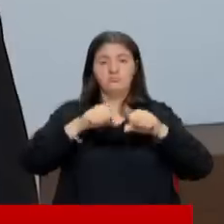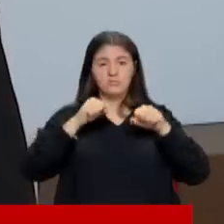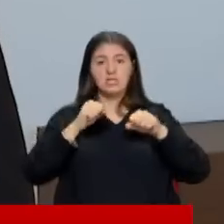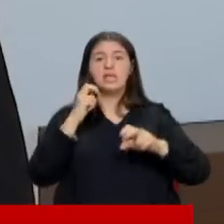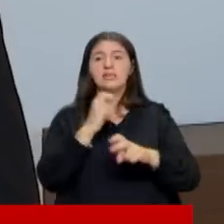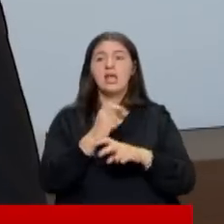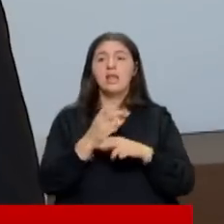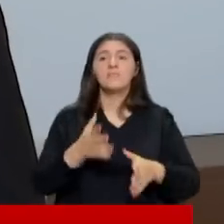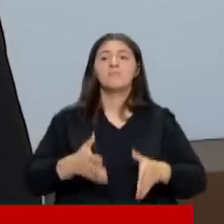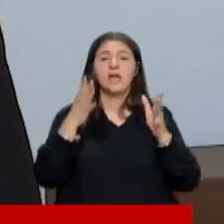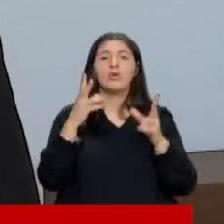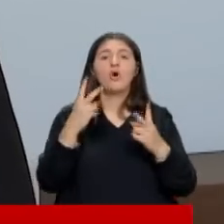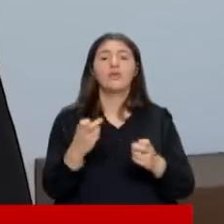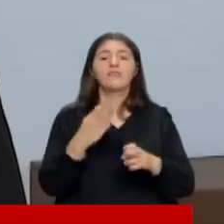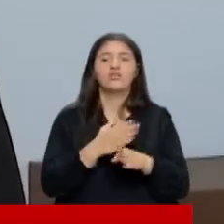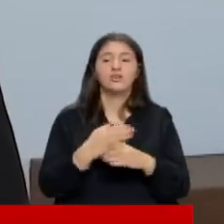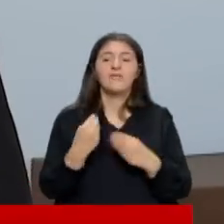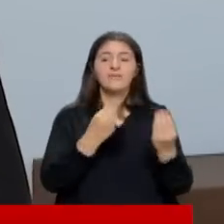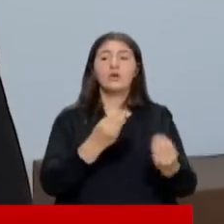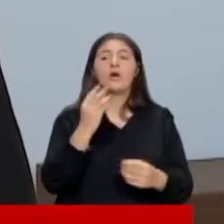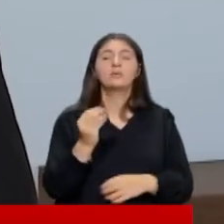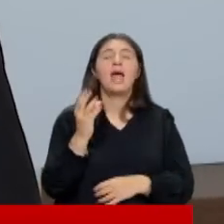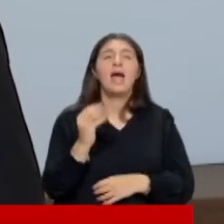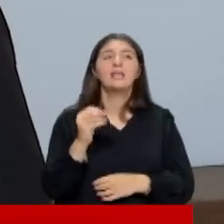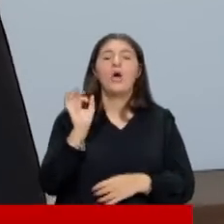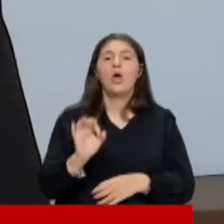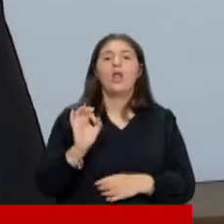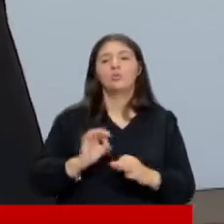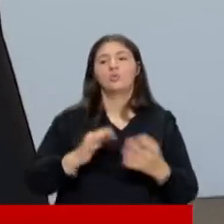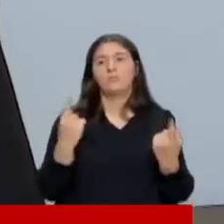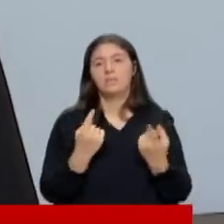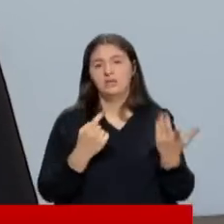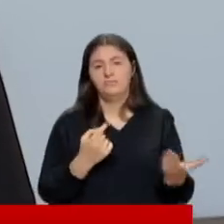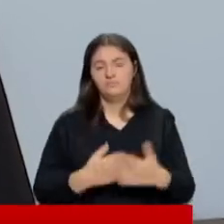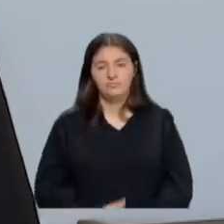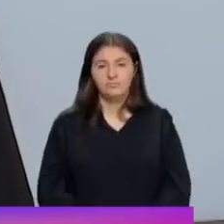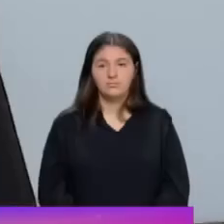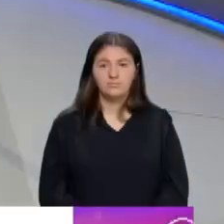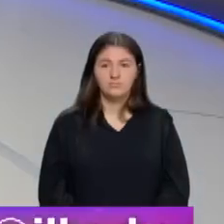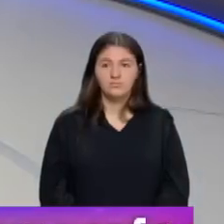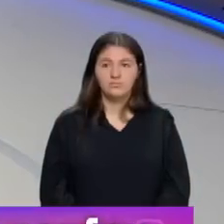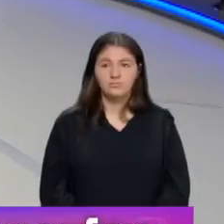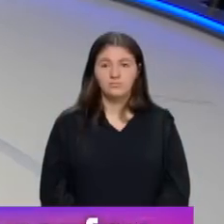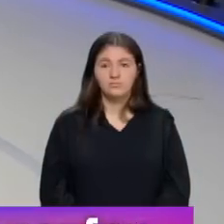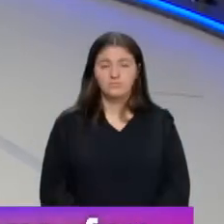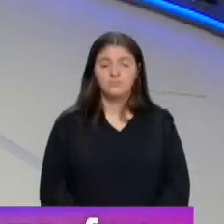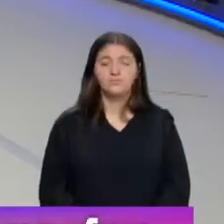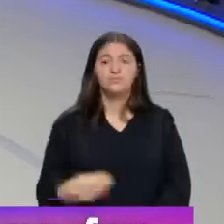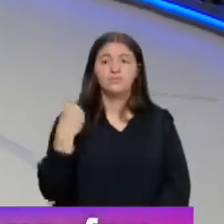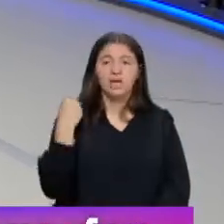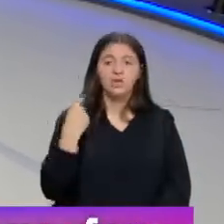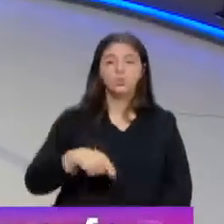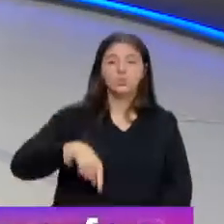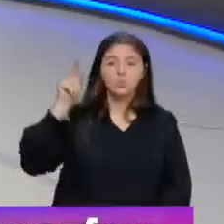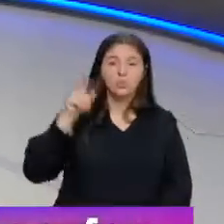riskli yapıda oturan vatandaşlarımıza sunması en Elzem çözümlerden biridir Efendim yeni